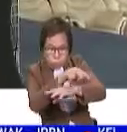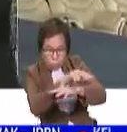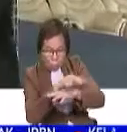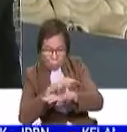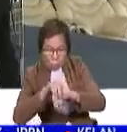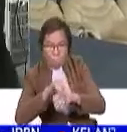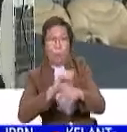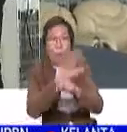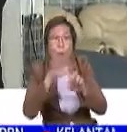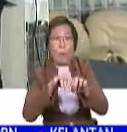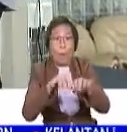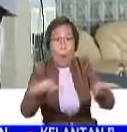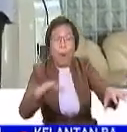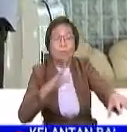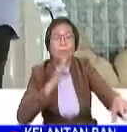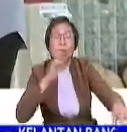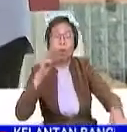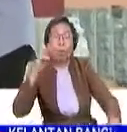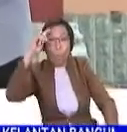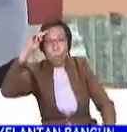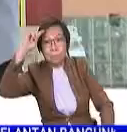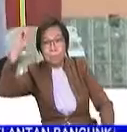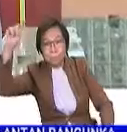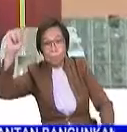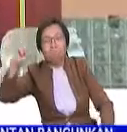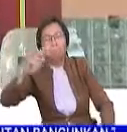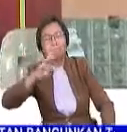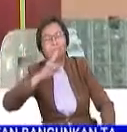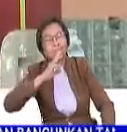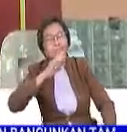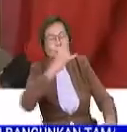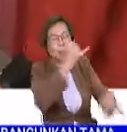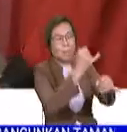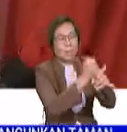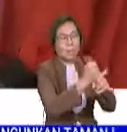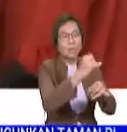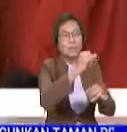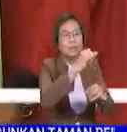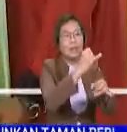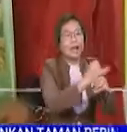ini. Bercakap di Kuala Terengganu, beliau menyatakan Institut